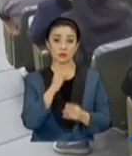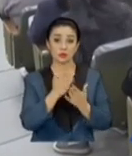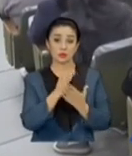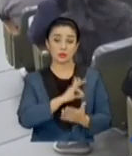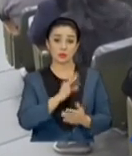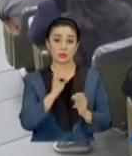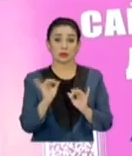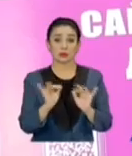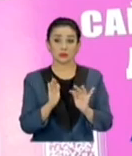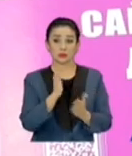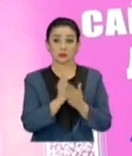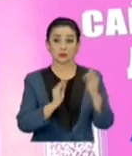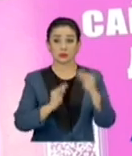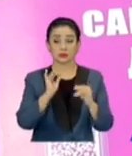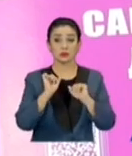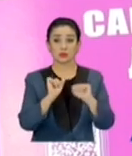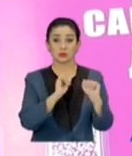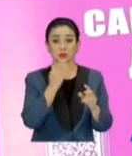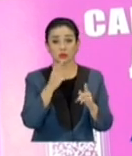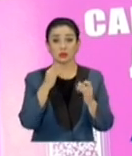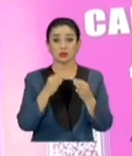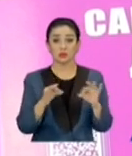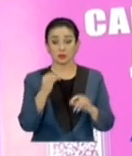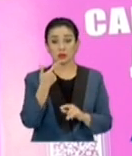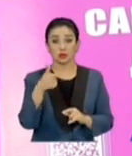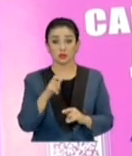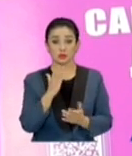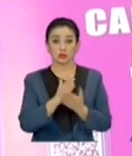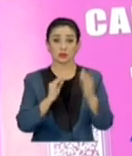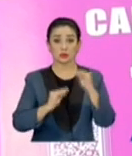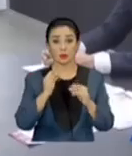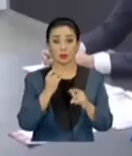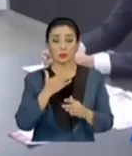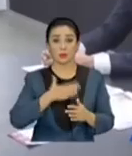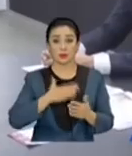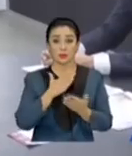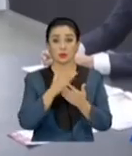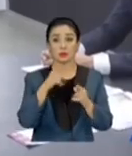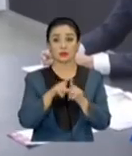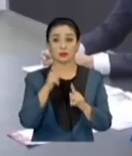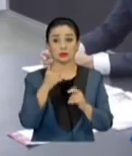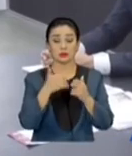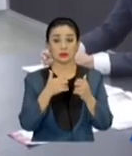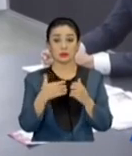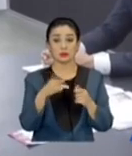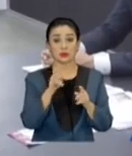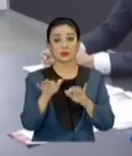ее деятельности в создании защиты прав и свобод граждан, создание благоприятной среды для жизни и